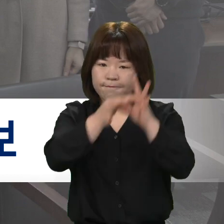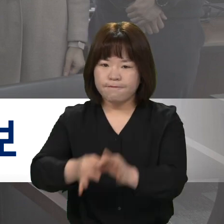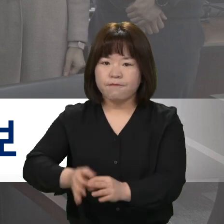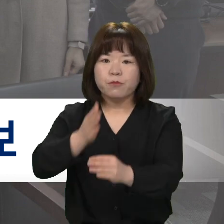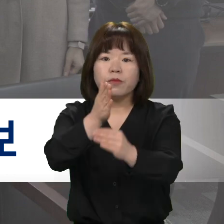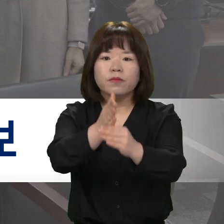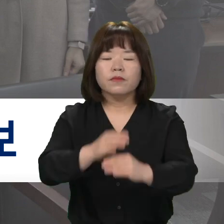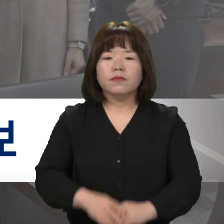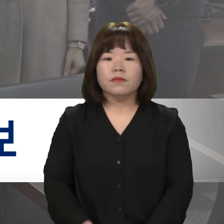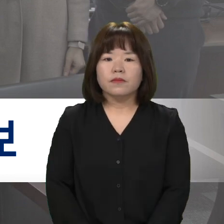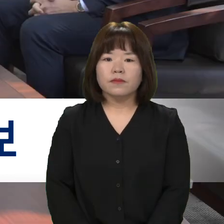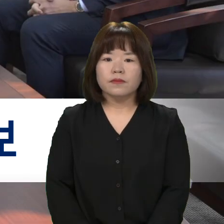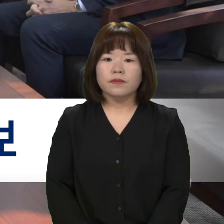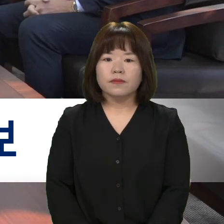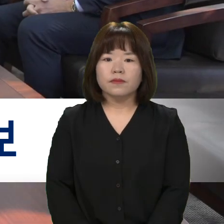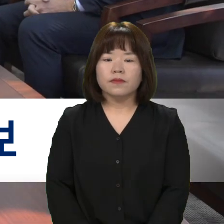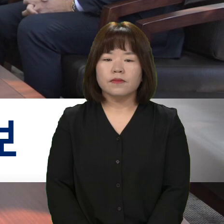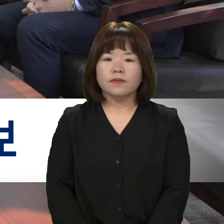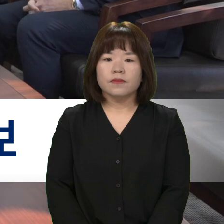이어가고 있습니다